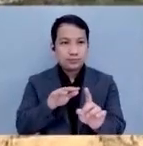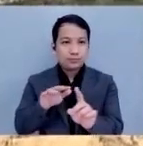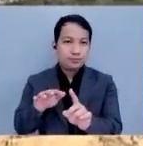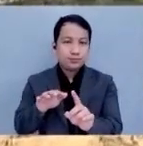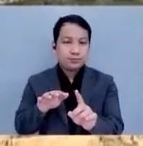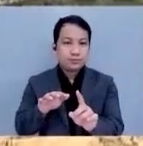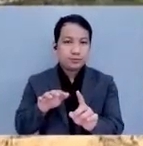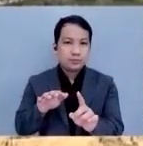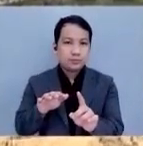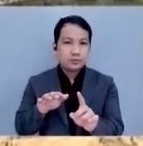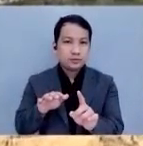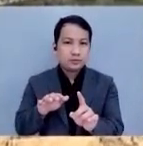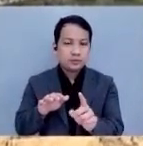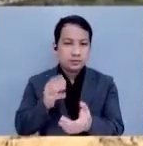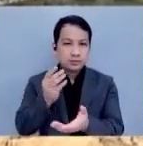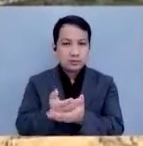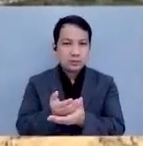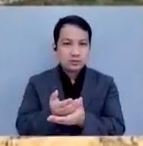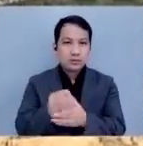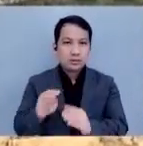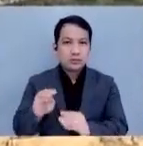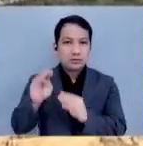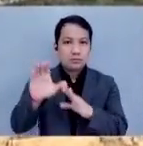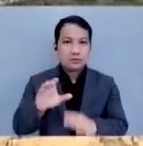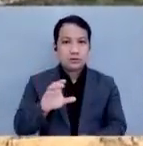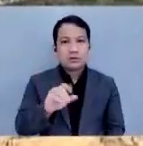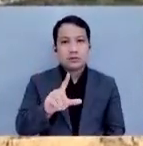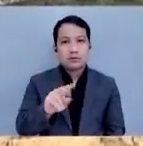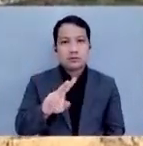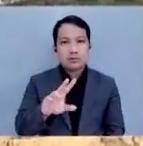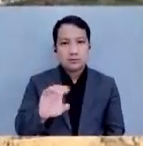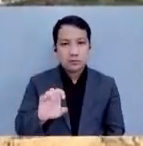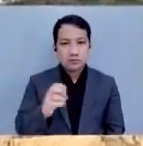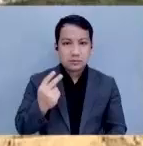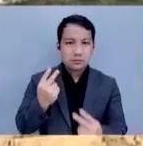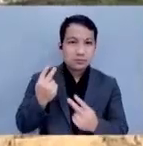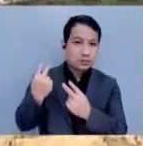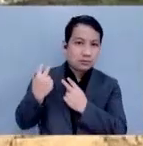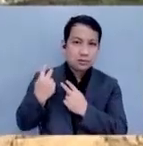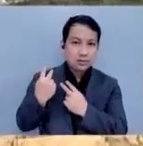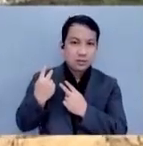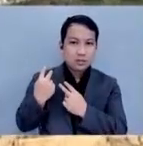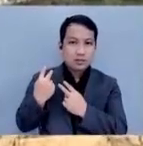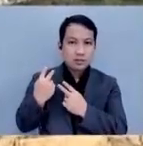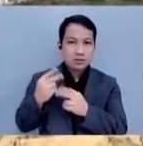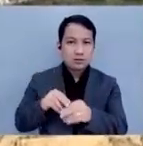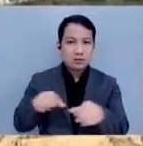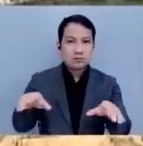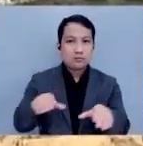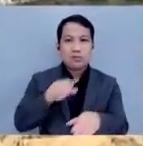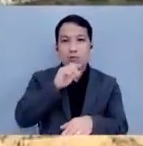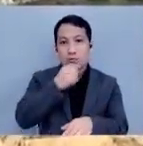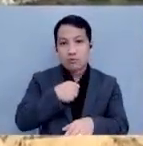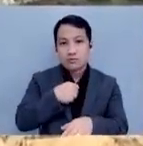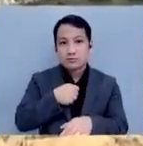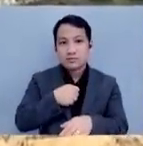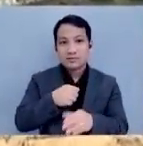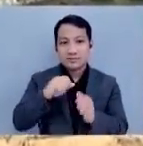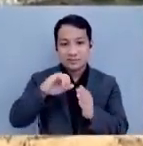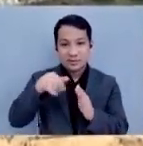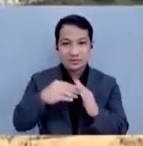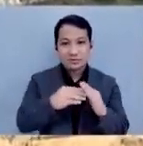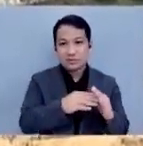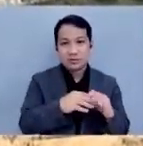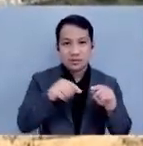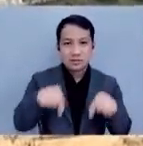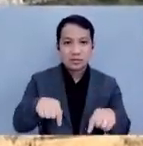observation point ng Mount of Olives. At dito sa aking likuran ay makikita yung Old Jerusalem. Normally, Cheryl, sa ganitong prayer